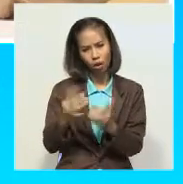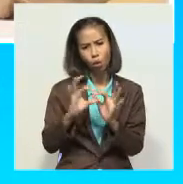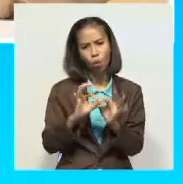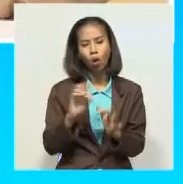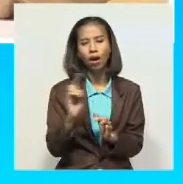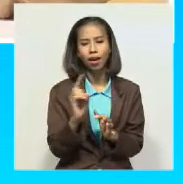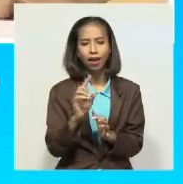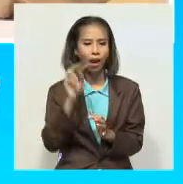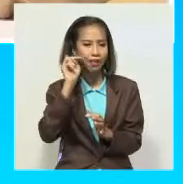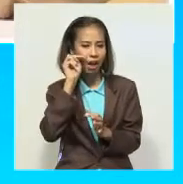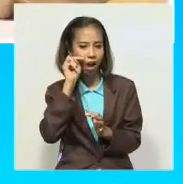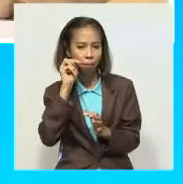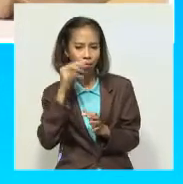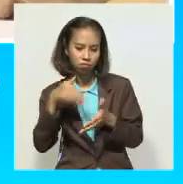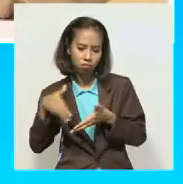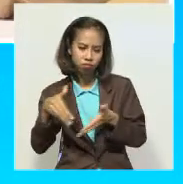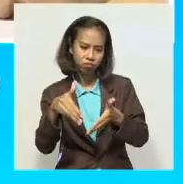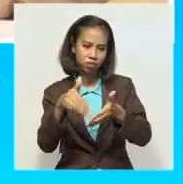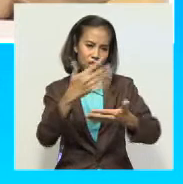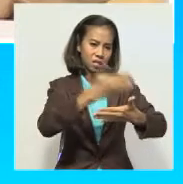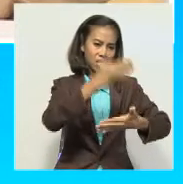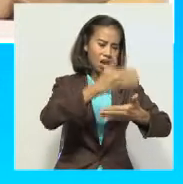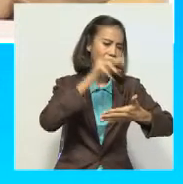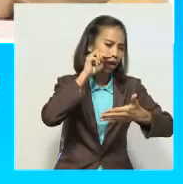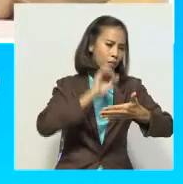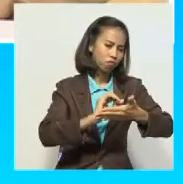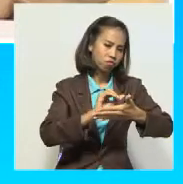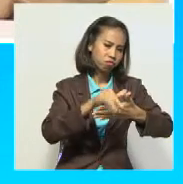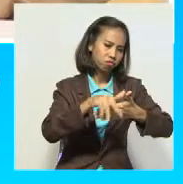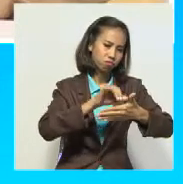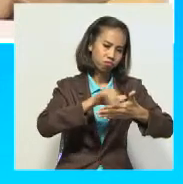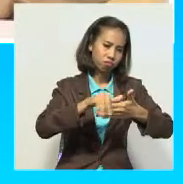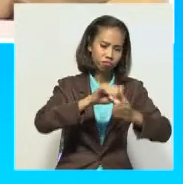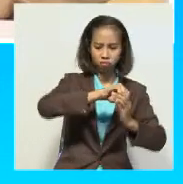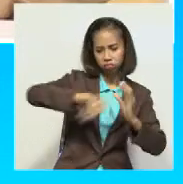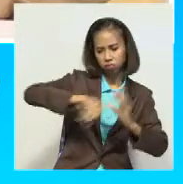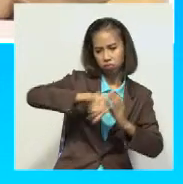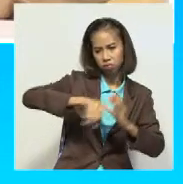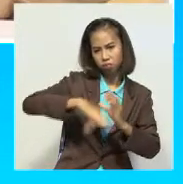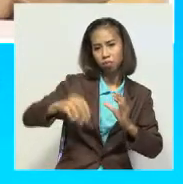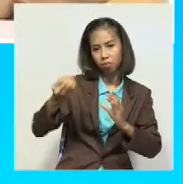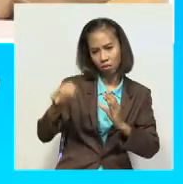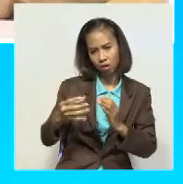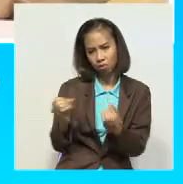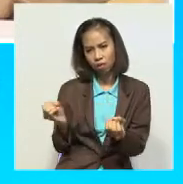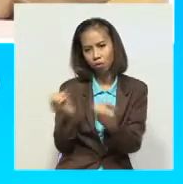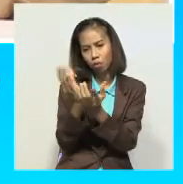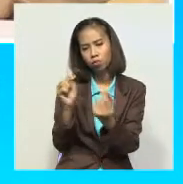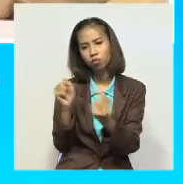ากตอนนี้มันน้ำล้นสปิลเวย์เนี่ยมันสูงขึ้นเยอะแล้วต้องปล่อยลงมาเยอะเนี่ยมันจะเริ่มมีผลกระทบกับตั